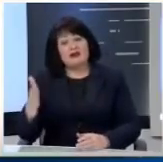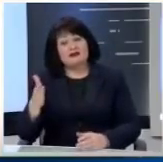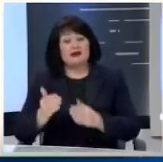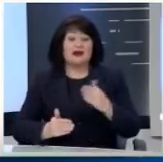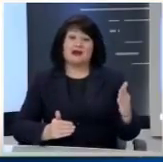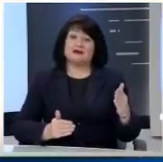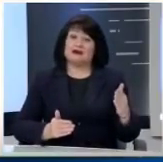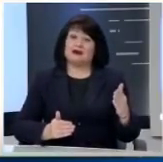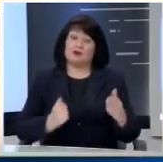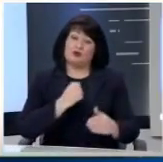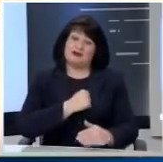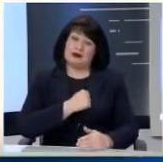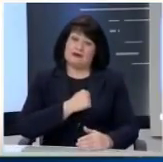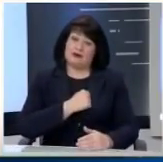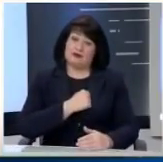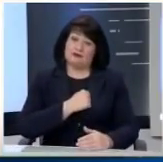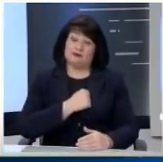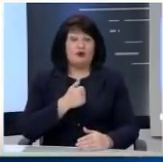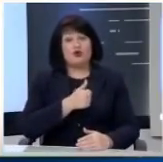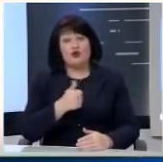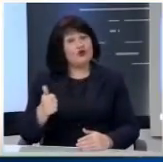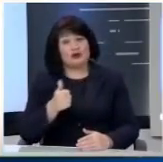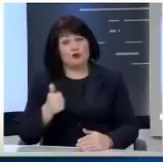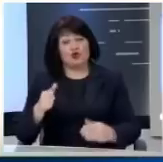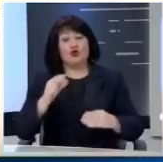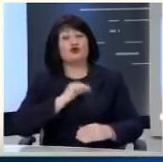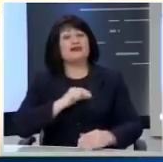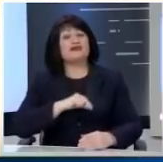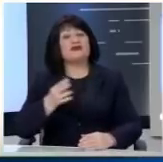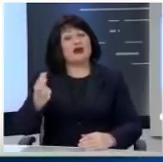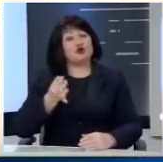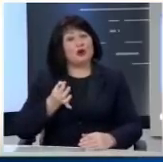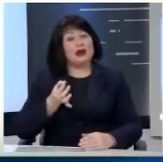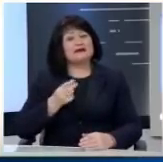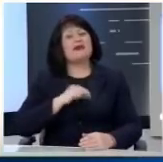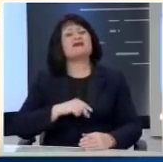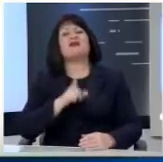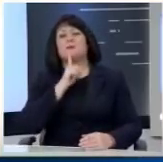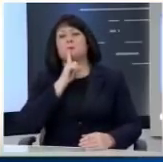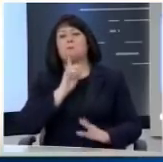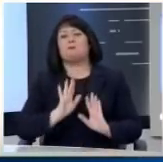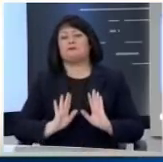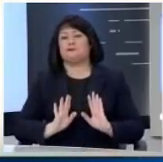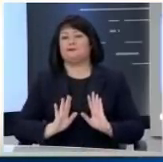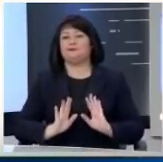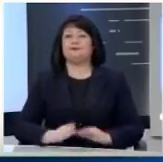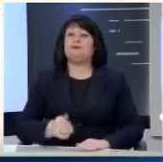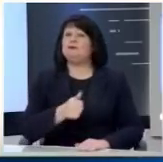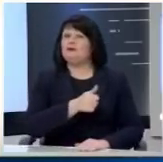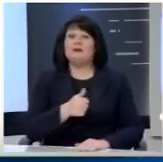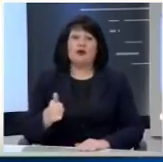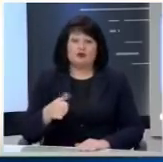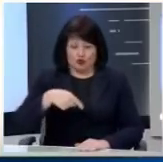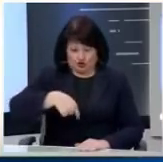του ιδεολογικού χάρτη. Και όχι μόνο από ό,τι σας συμφέρει. Διότι δεν είναι μόνο τα φαινόμενα